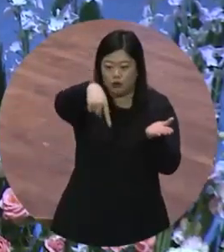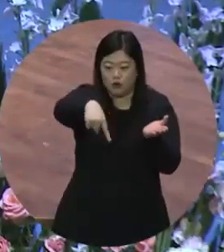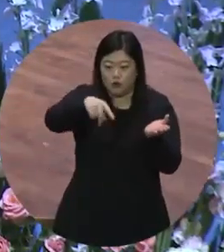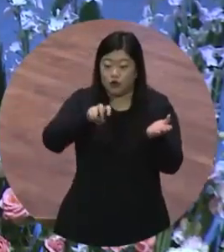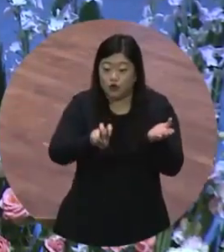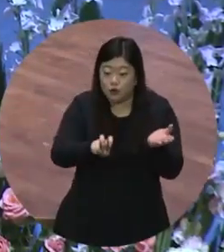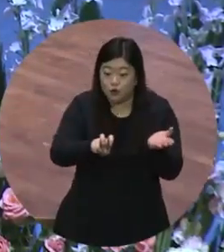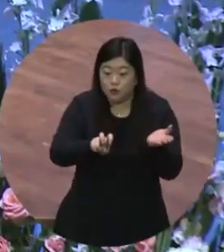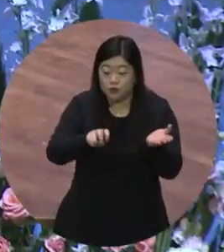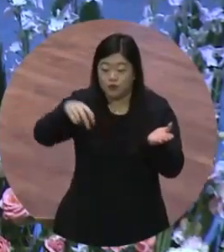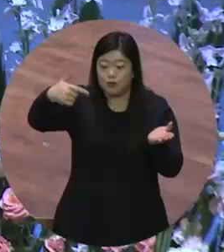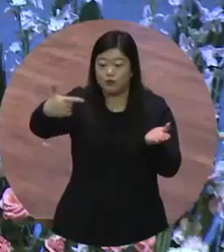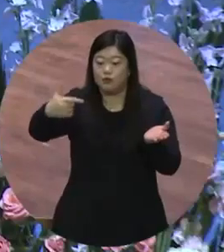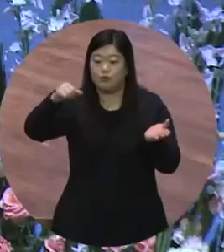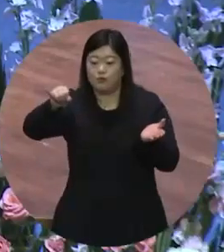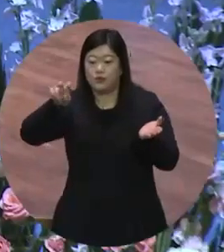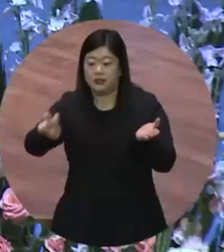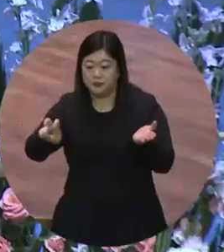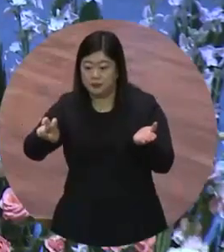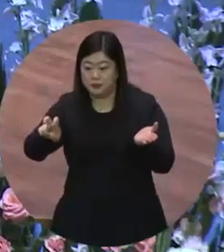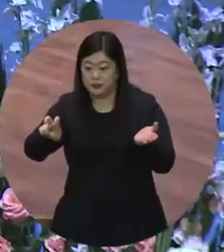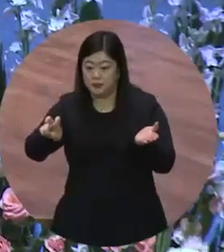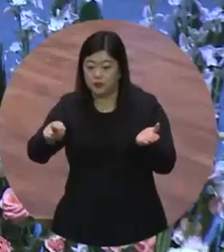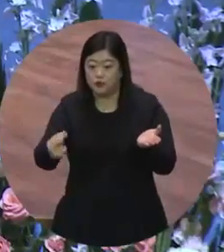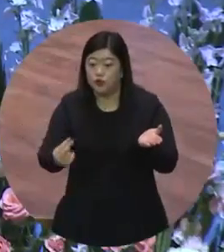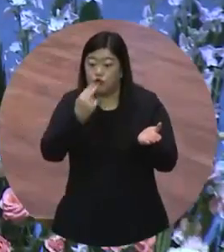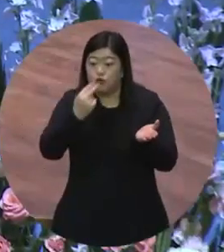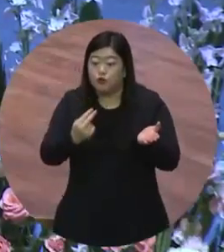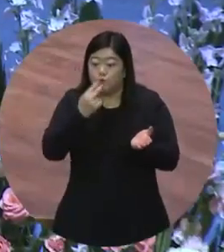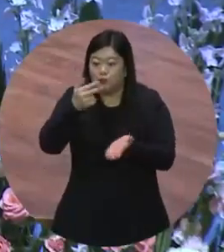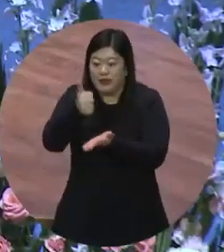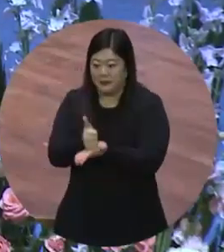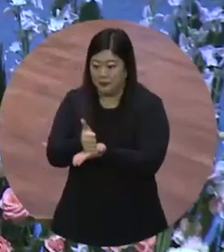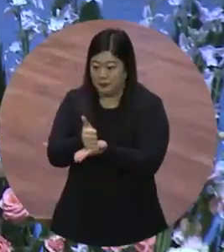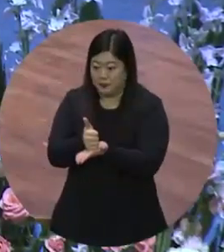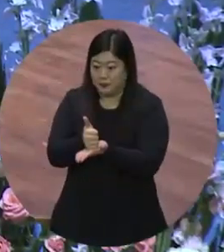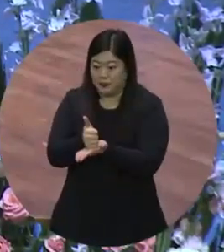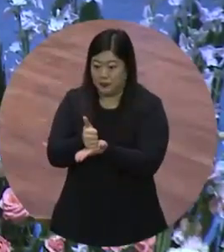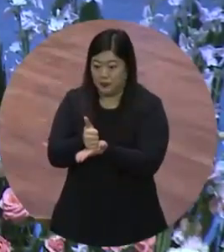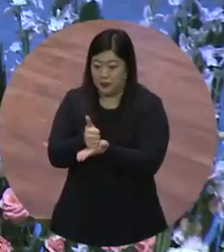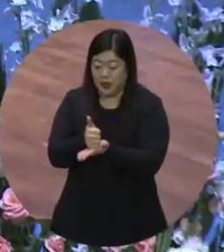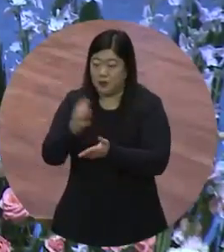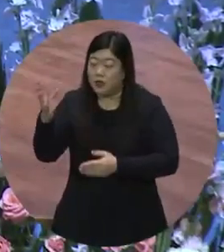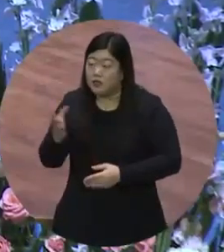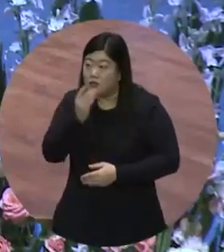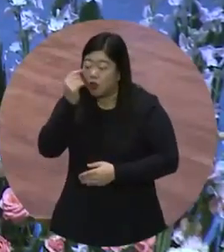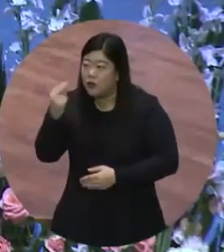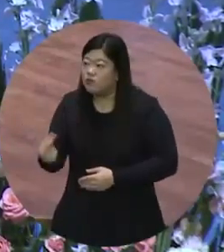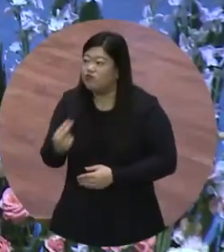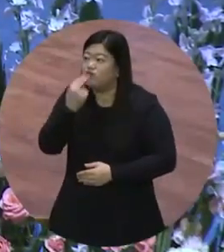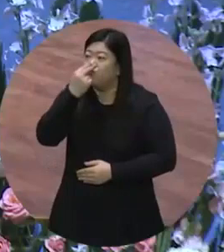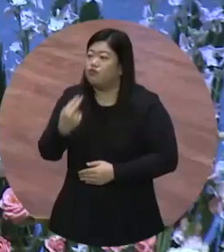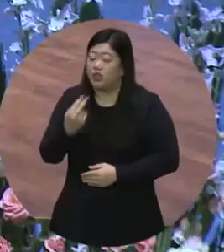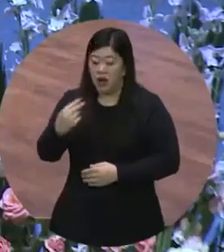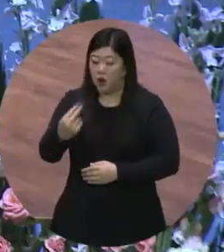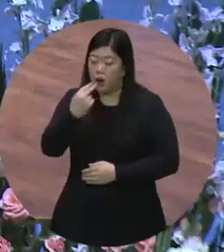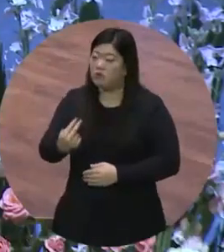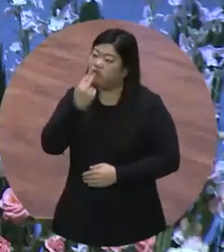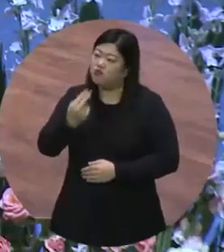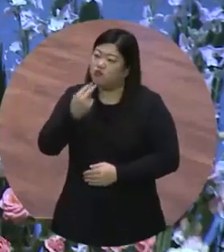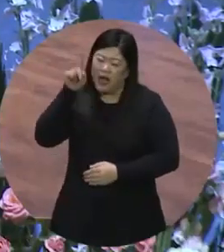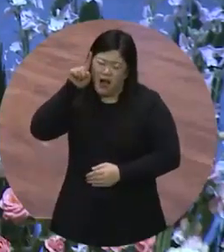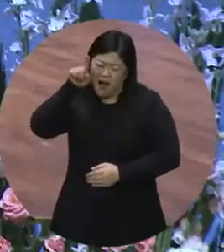숨님이라 마치 숨을 쉬는 것처럼 우리 안에 내주하시는 성령. 이 성령이 있다는